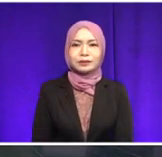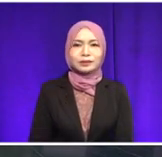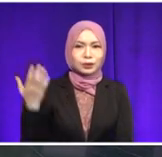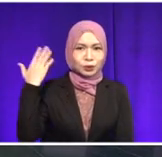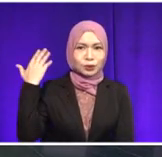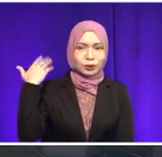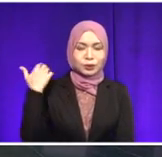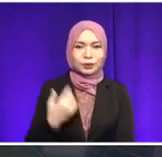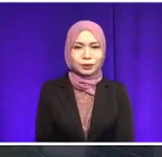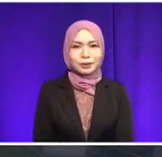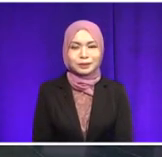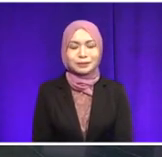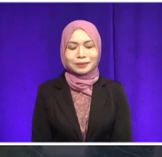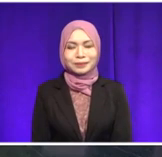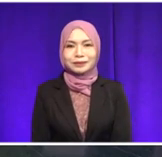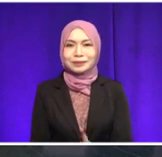temporan